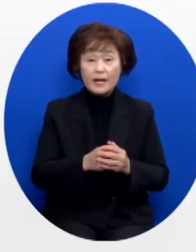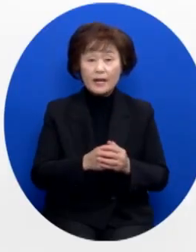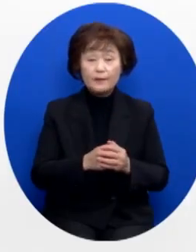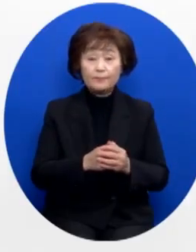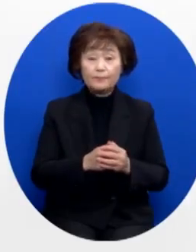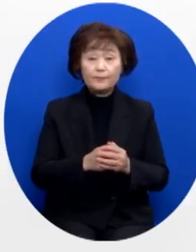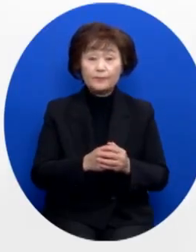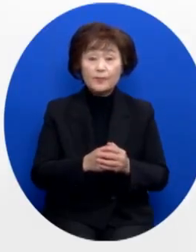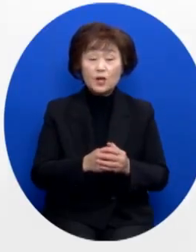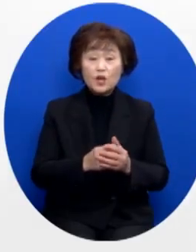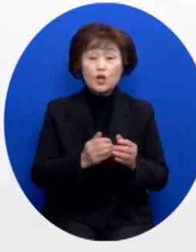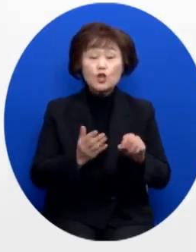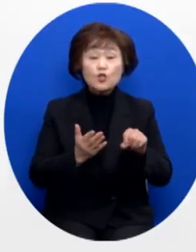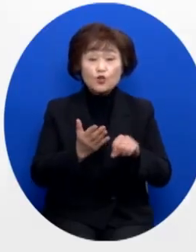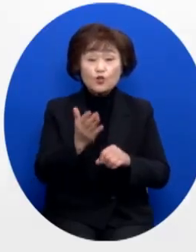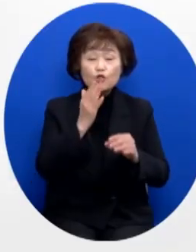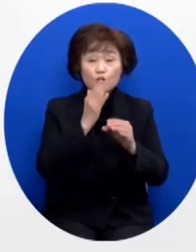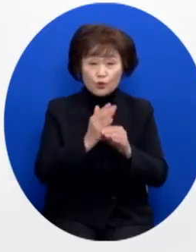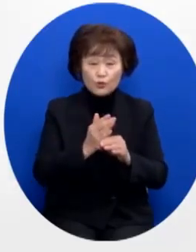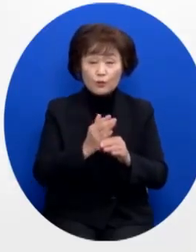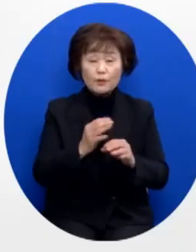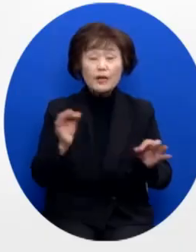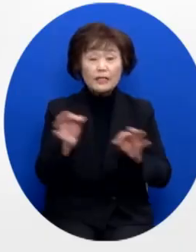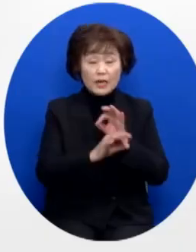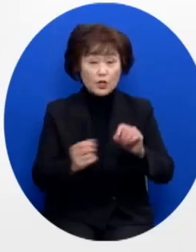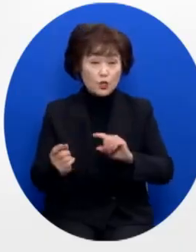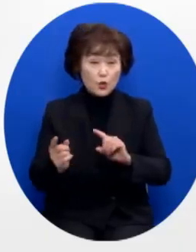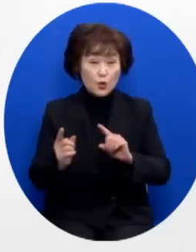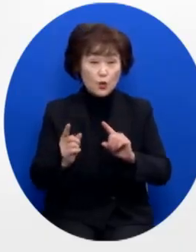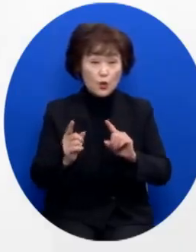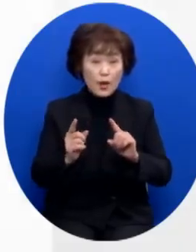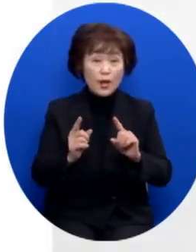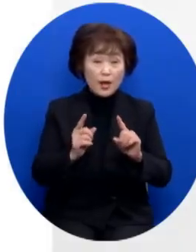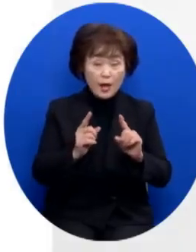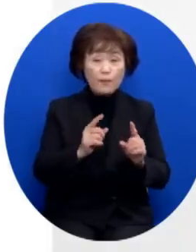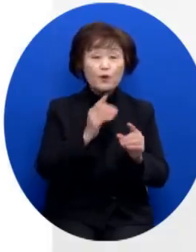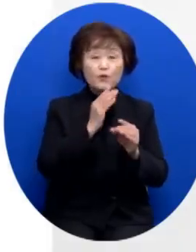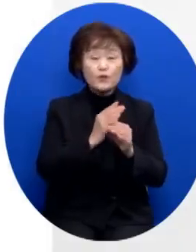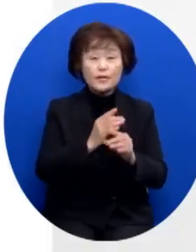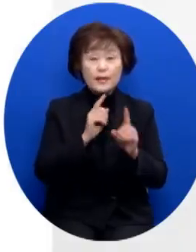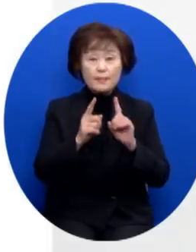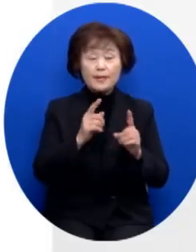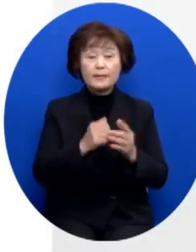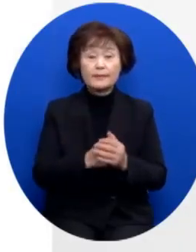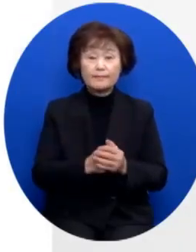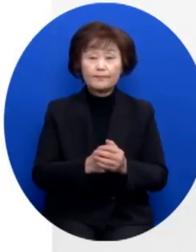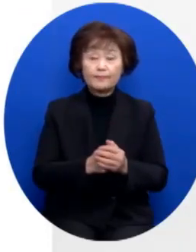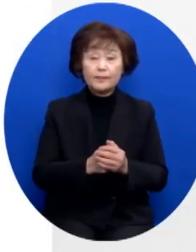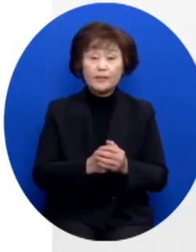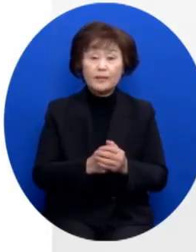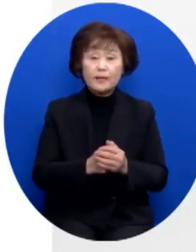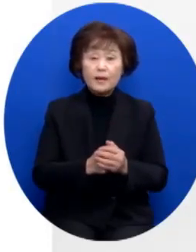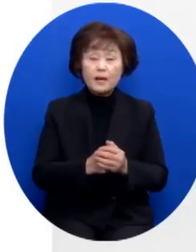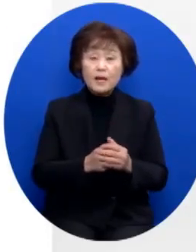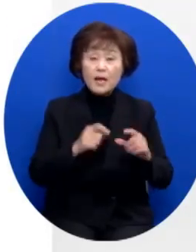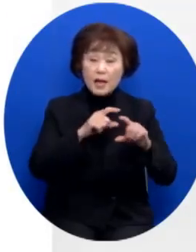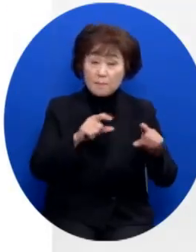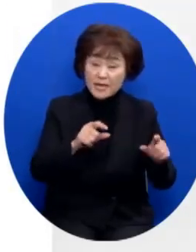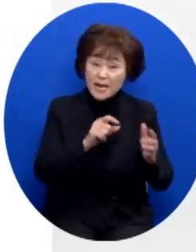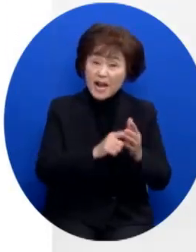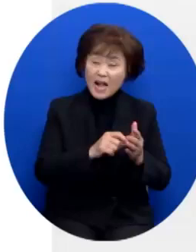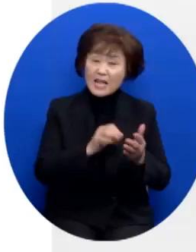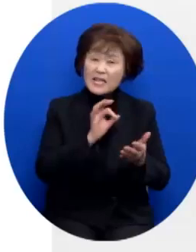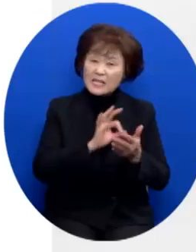기획재정부는 수출을 중심으로 우리나라 경기 회복 조짐이 점차 확대되고 있다고 밝혔습니다. 다만 민간 소비